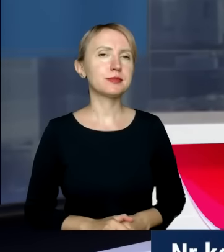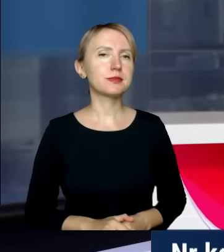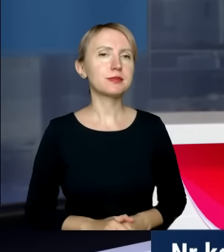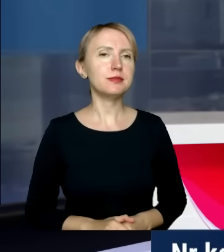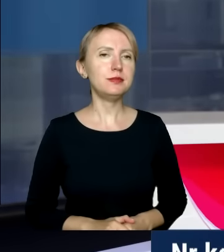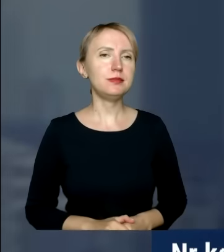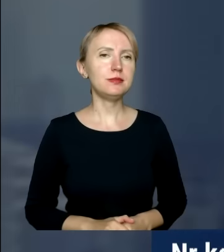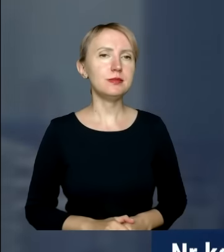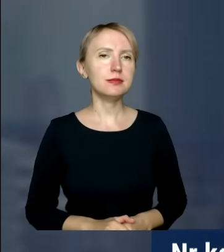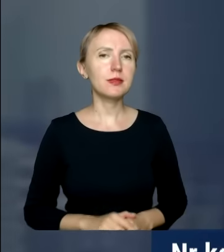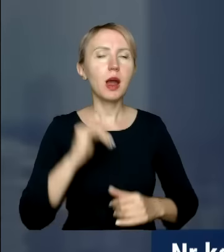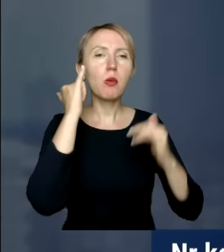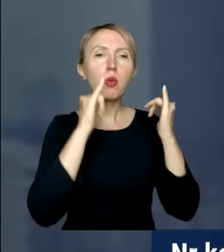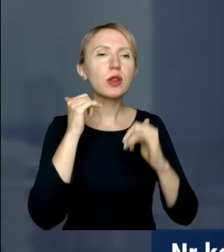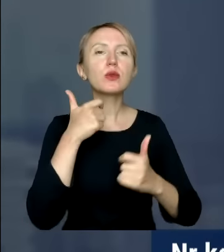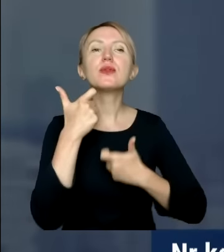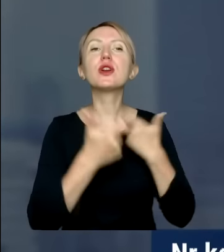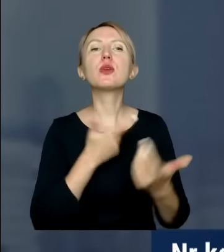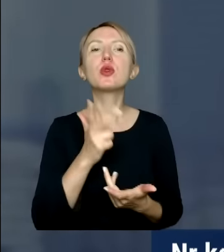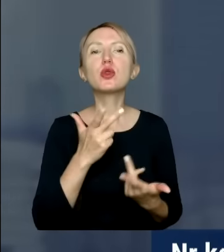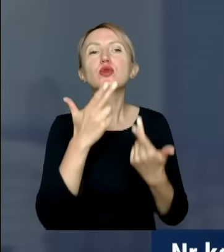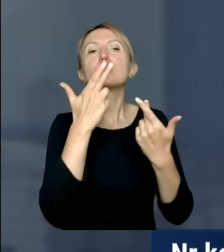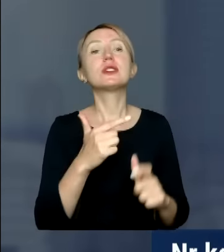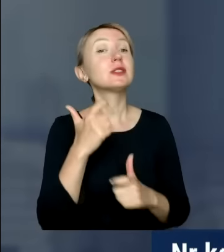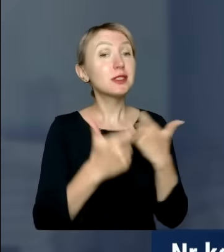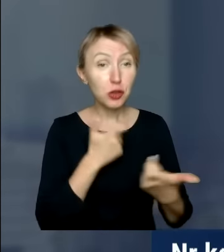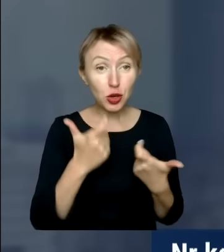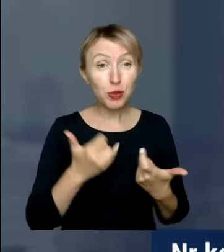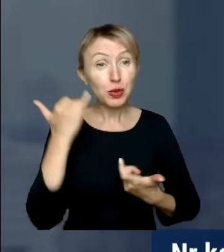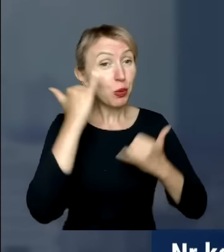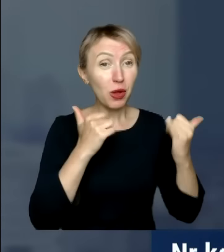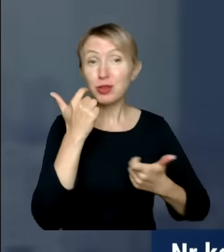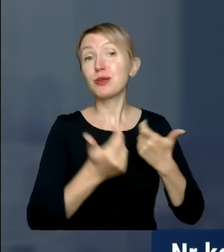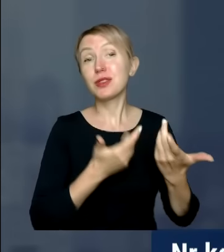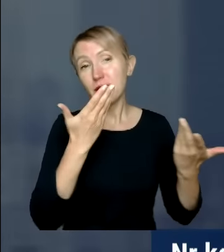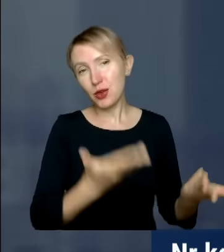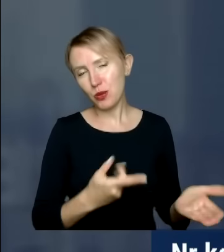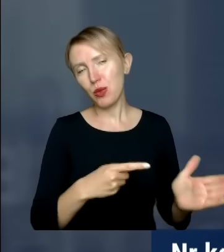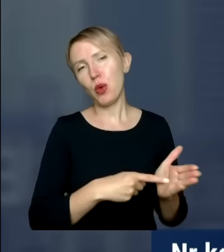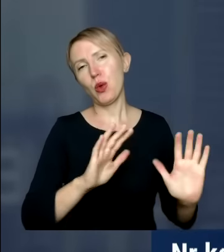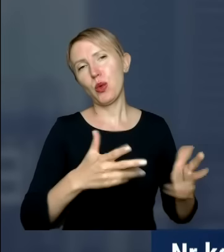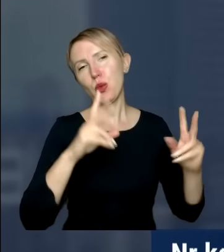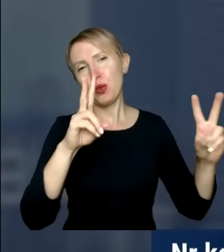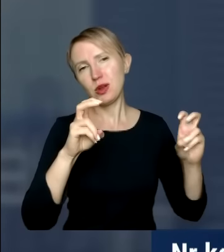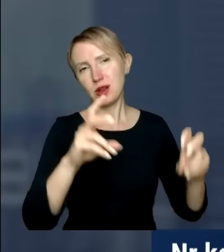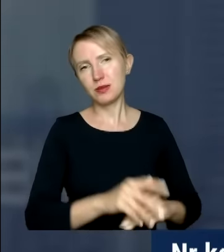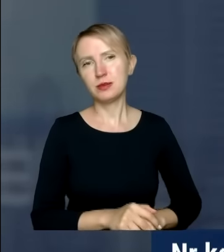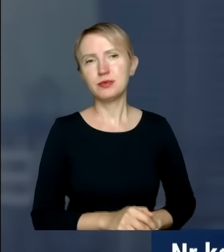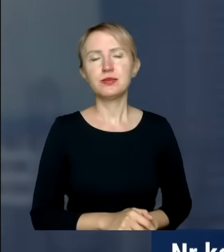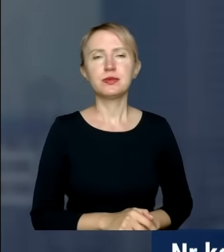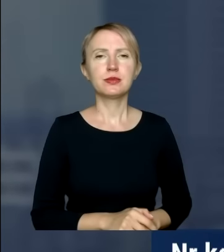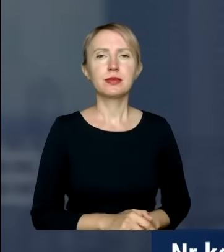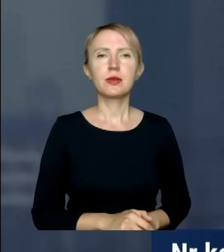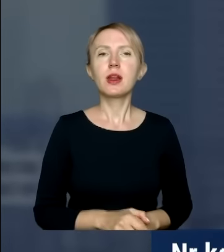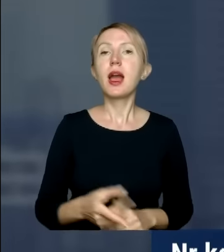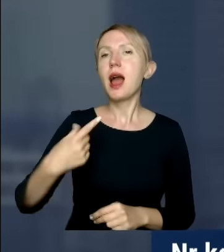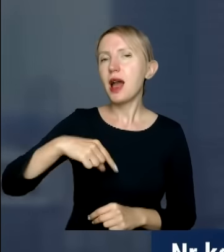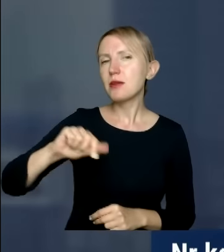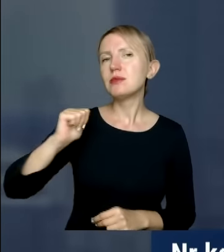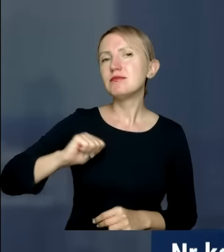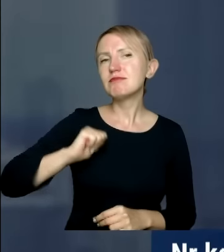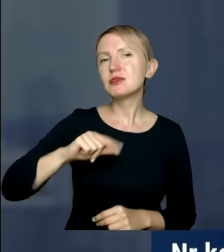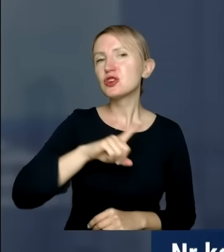no bo błędów nie popełnia tylko ten kto nic nie robi prawda jest takie słuszne powiedzenie tylko tutaj nawet a my jednak oczekujemy żeby były